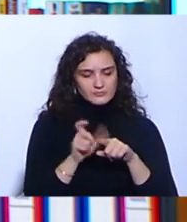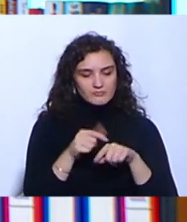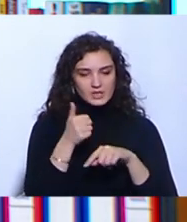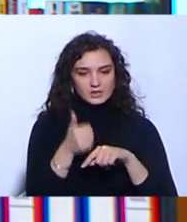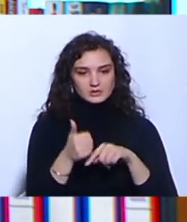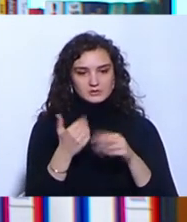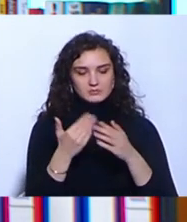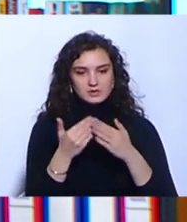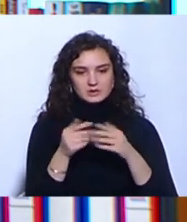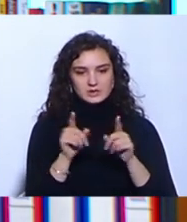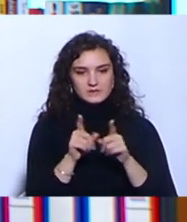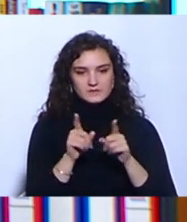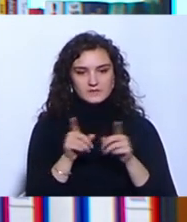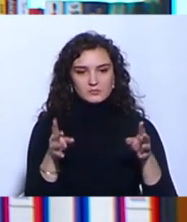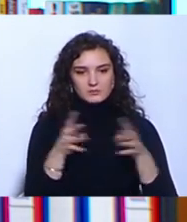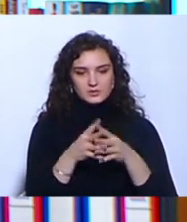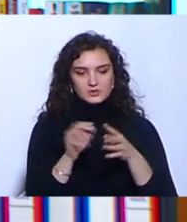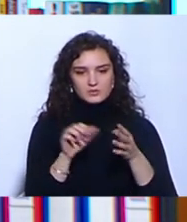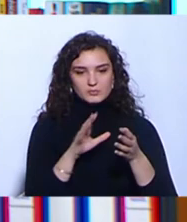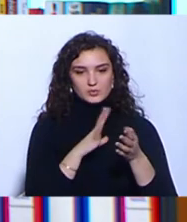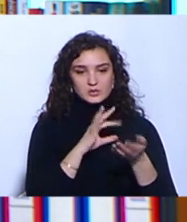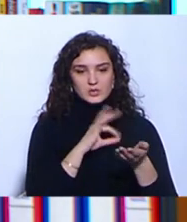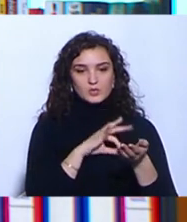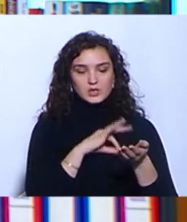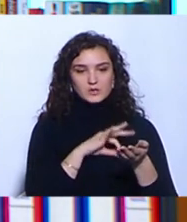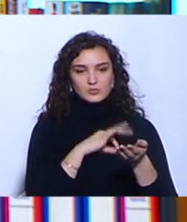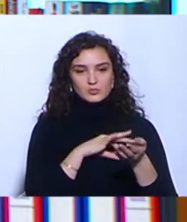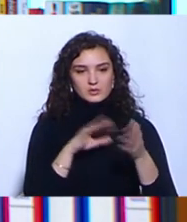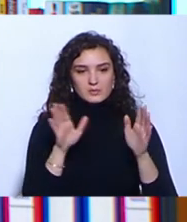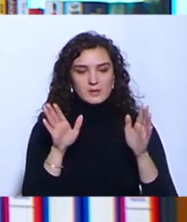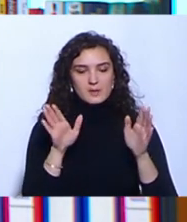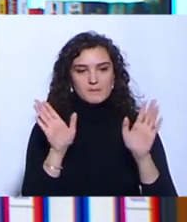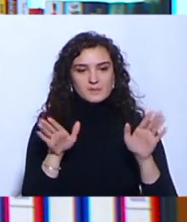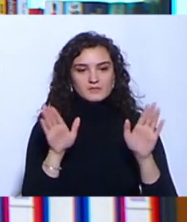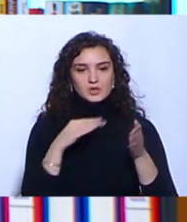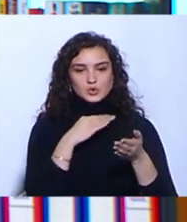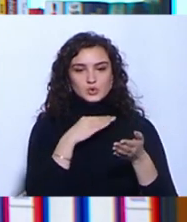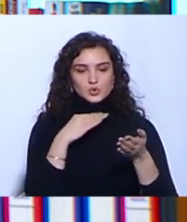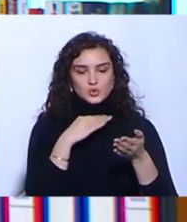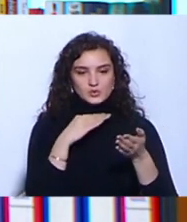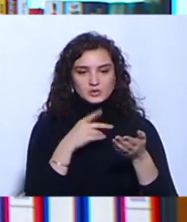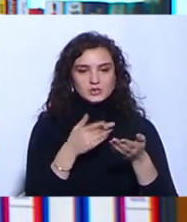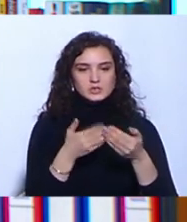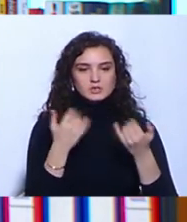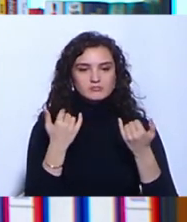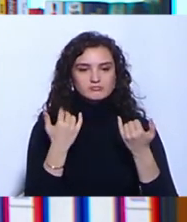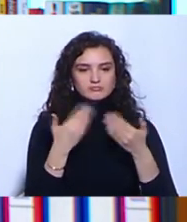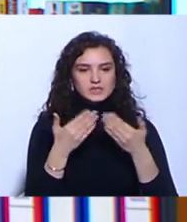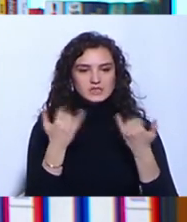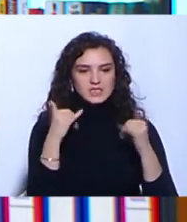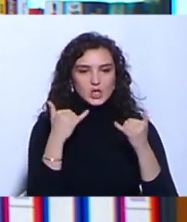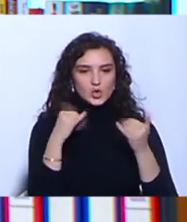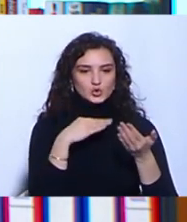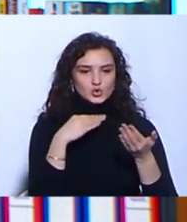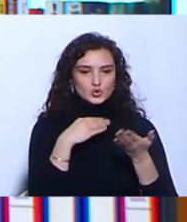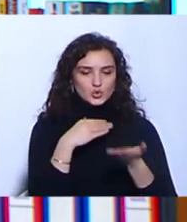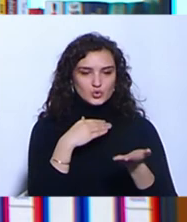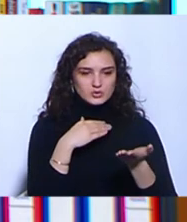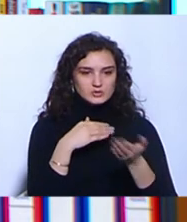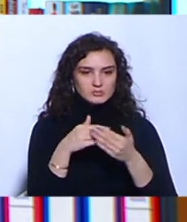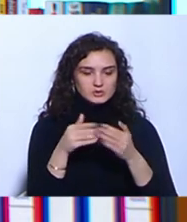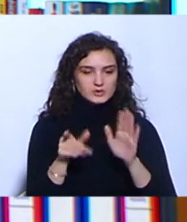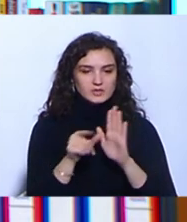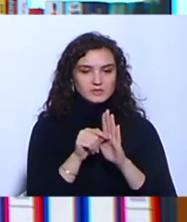კარგი. მაგალითად, ასეთივე კომბინაცია შეიძლება იყოს გამოყენებული ფრინველის ხორცის შემთხვევაში, საქონლის ხორცის შემთხვევაშიც კი, როდესაც მას დავაწყვილებთ